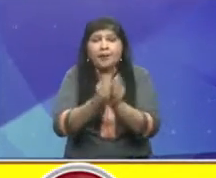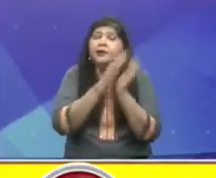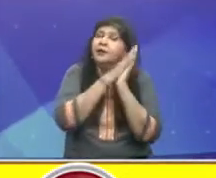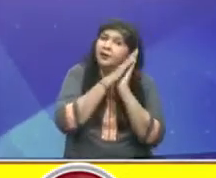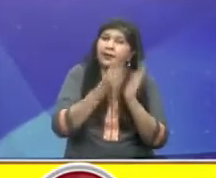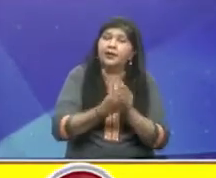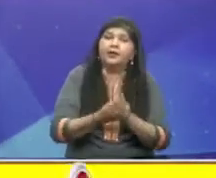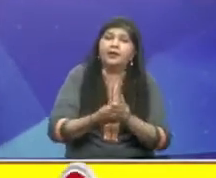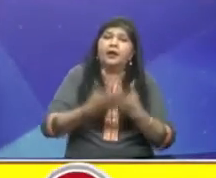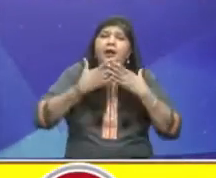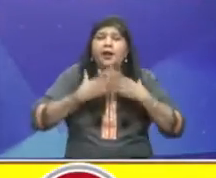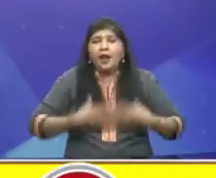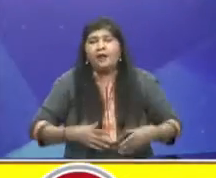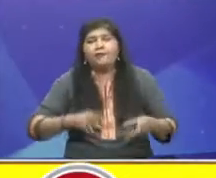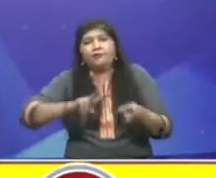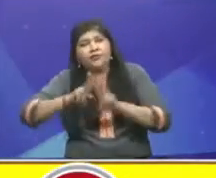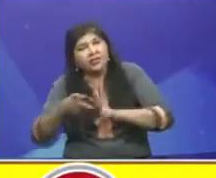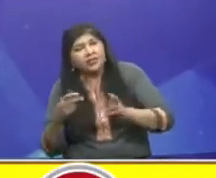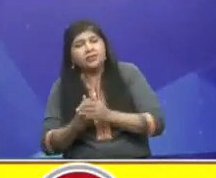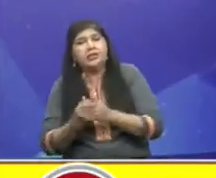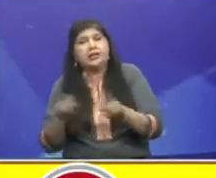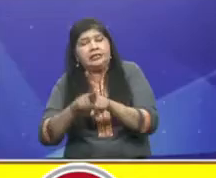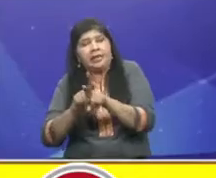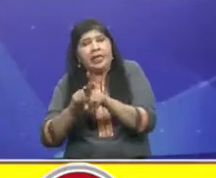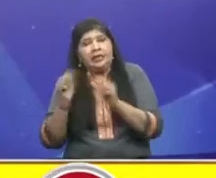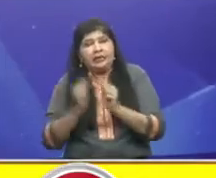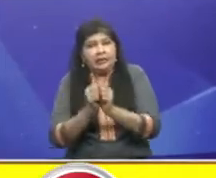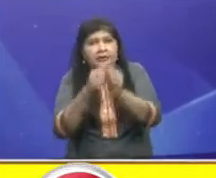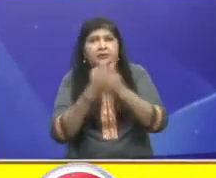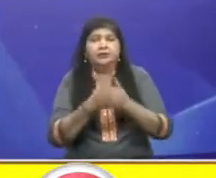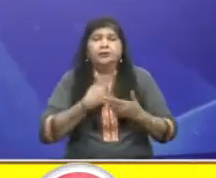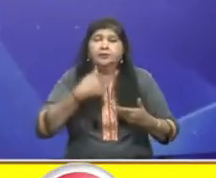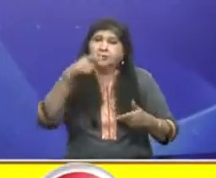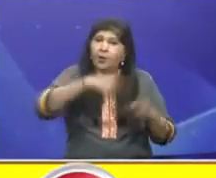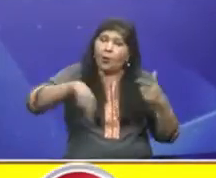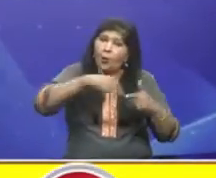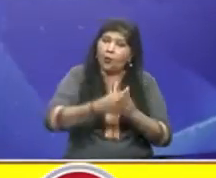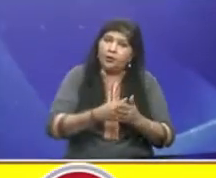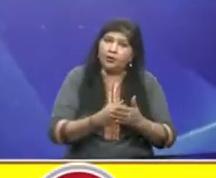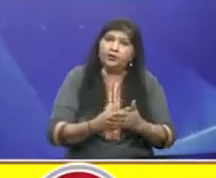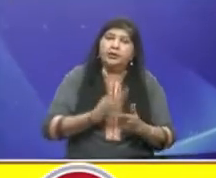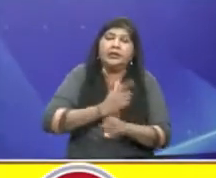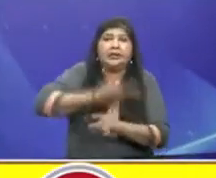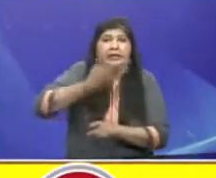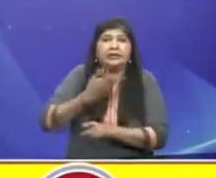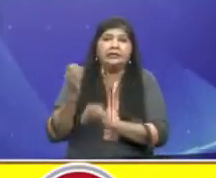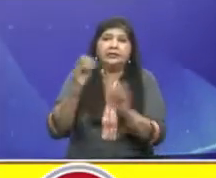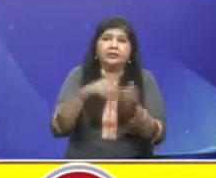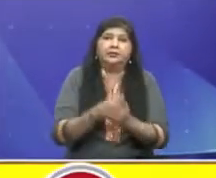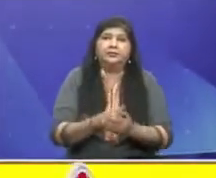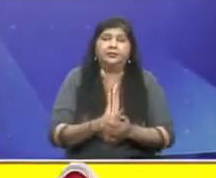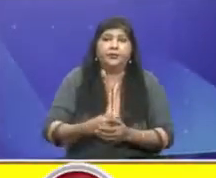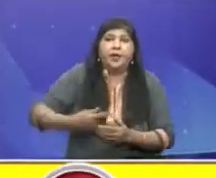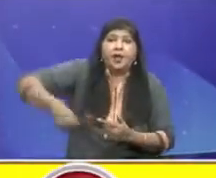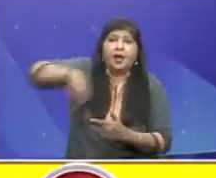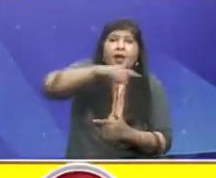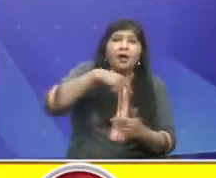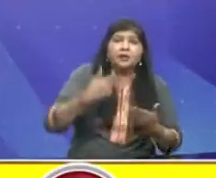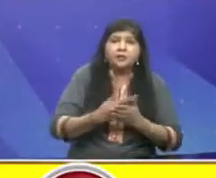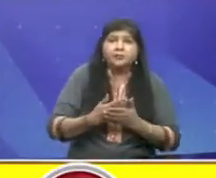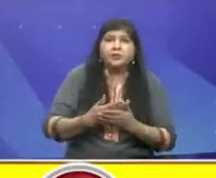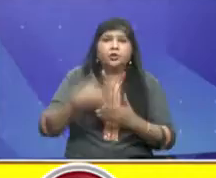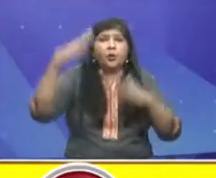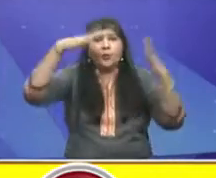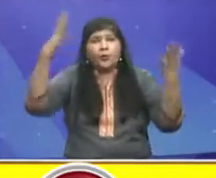जीवन शैली आज भी जीवित रखी है। ये हम सब के लिए भी प्रेरणा है। हमारे आसपास जो भी